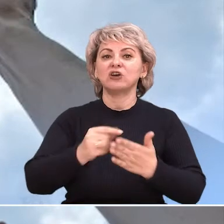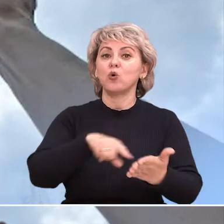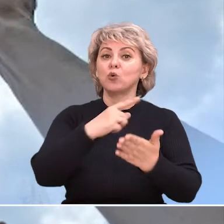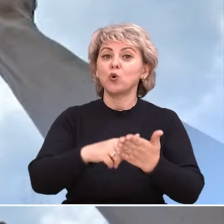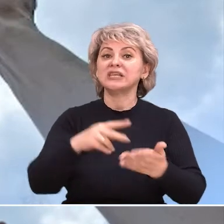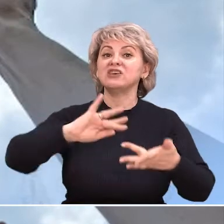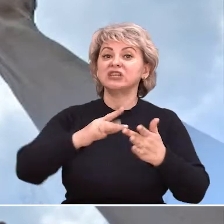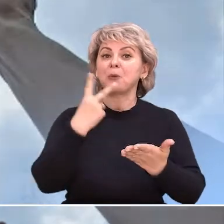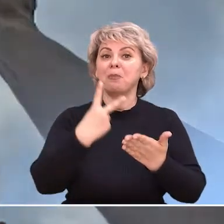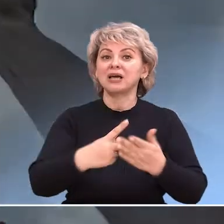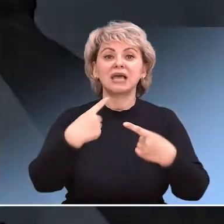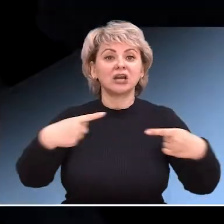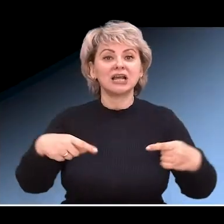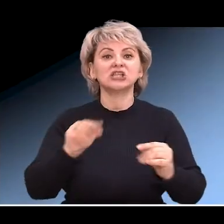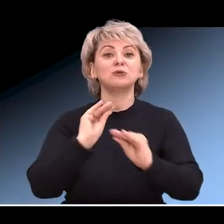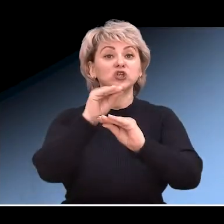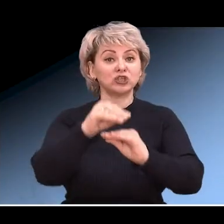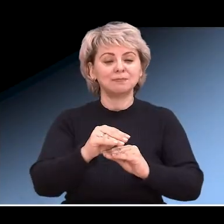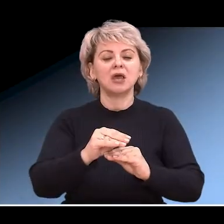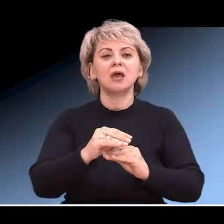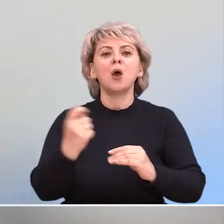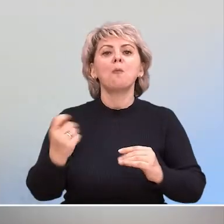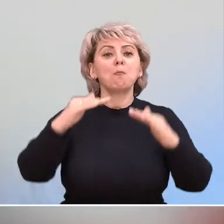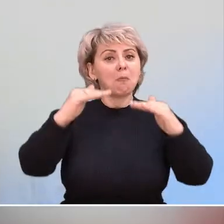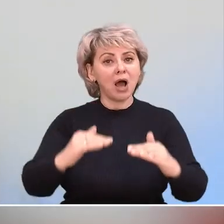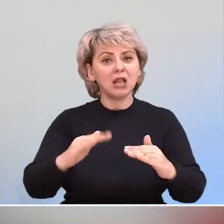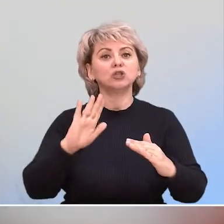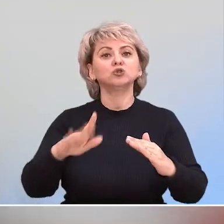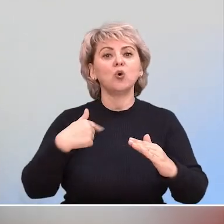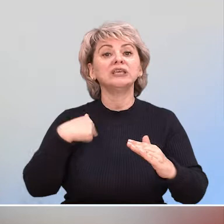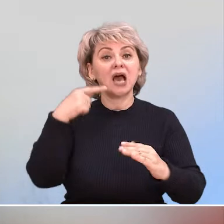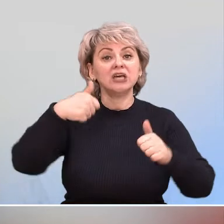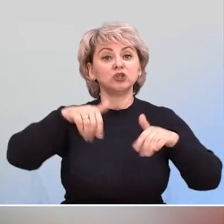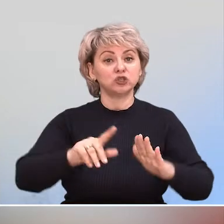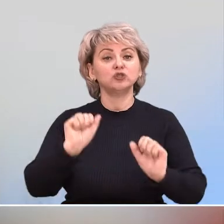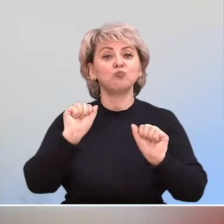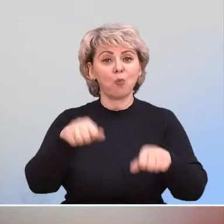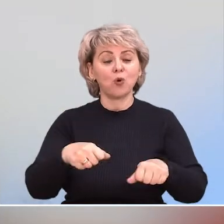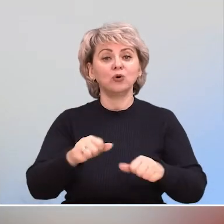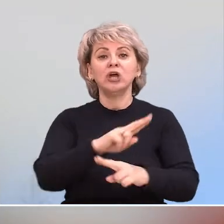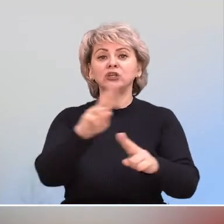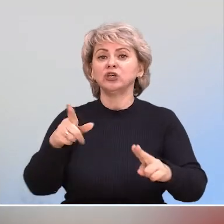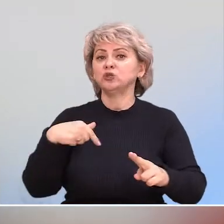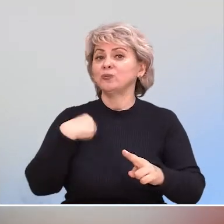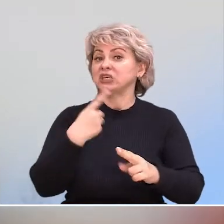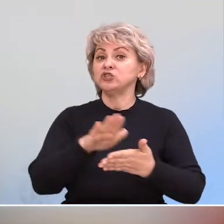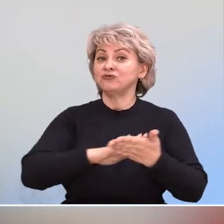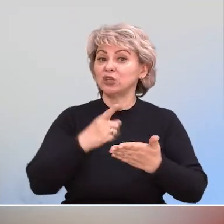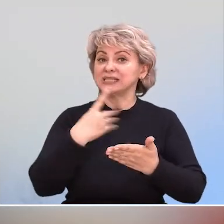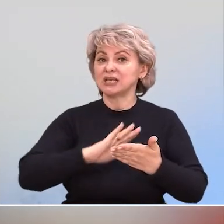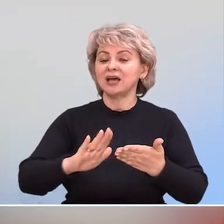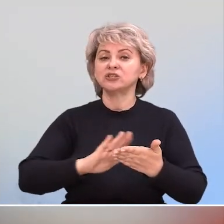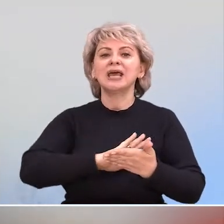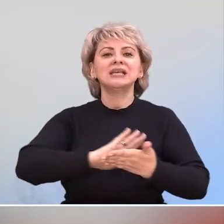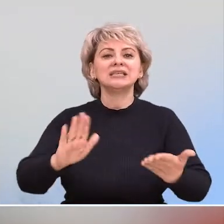городе и выкладывали все это в интернет под различными хэштегами. Мал еще, но рассудить я в силе, и никто меня не